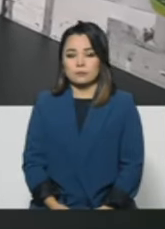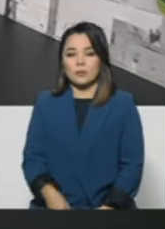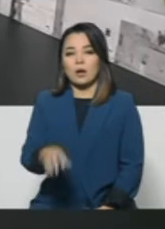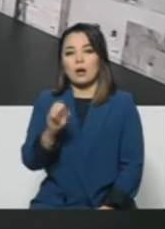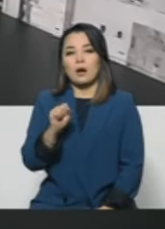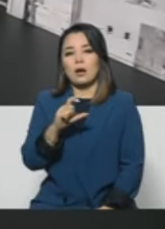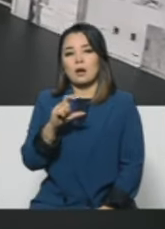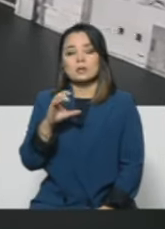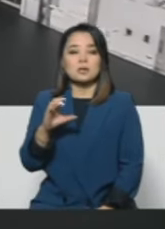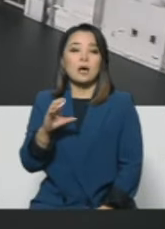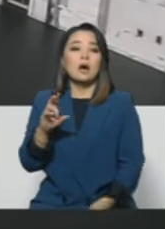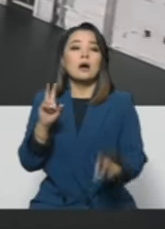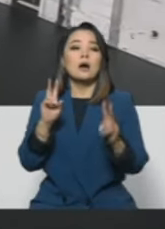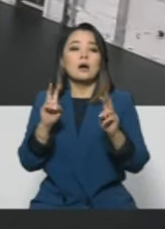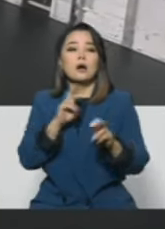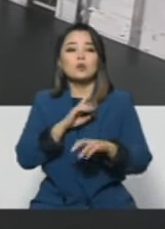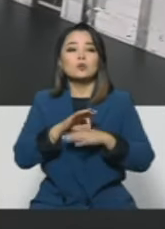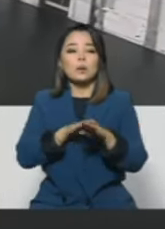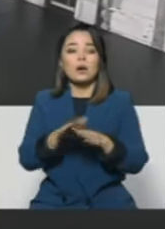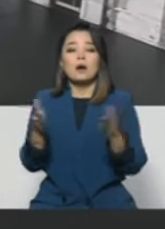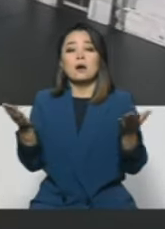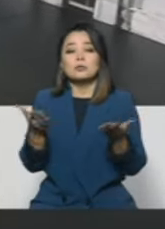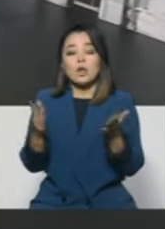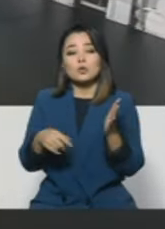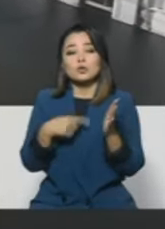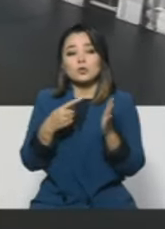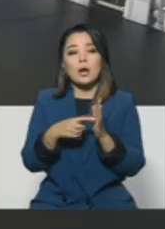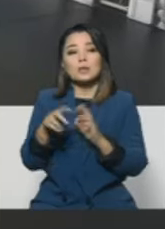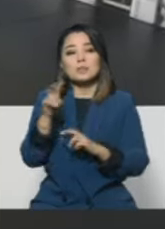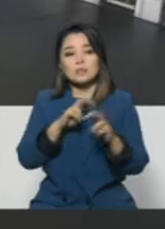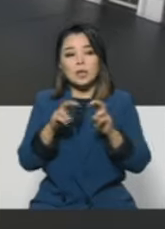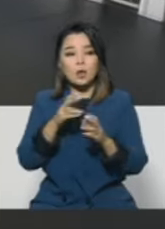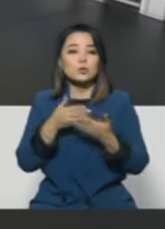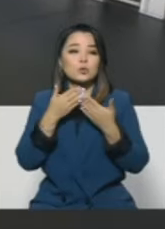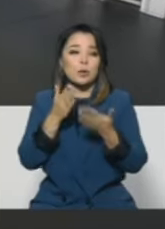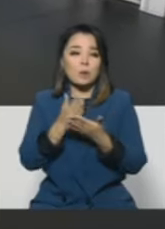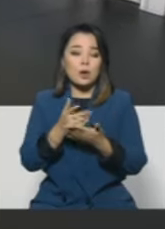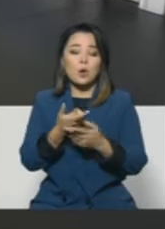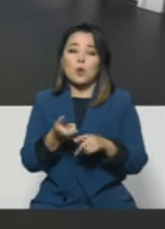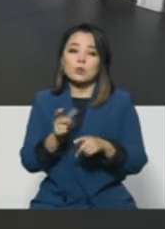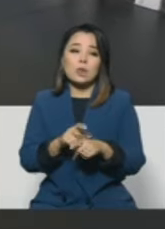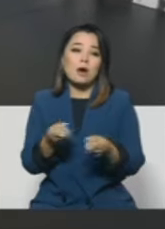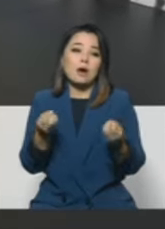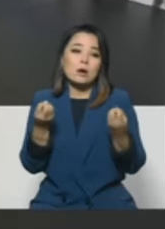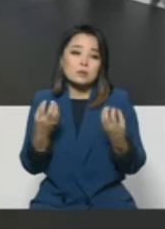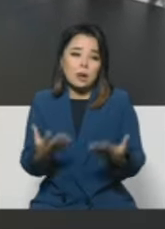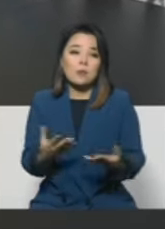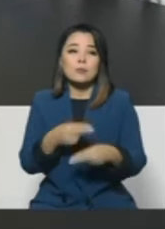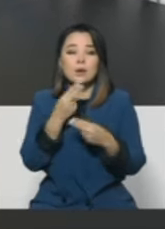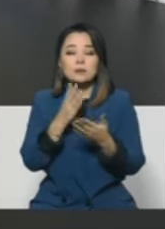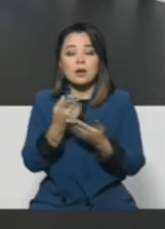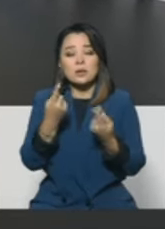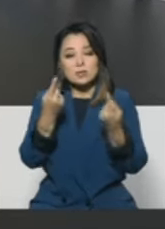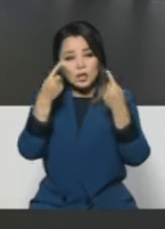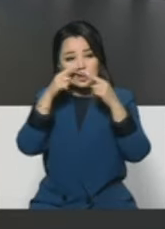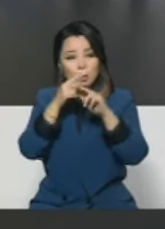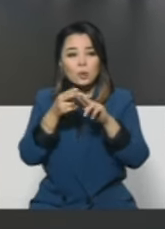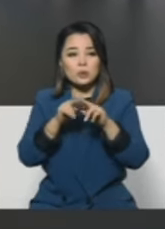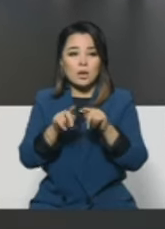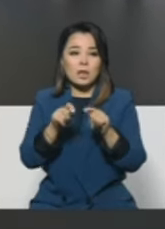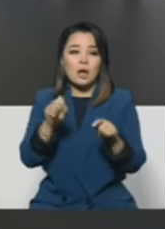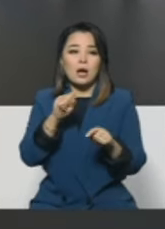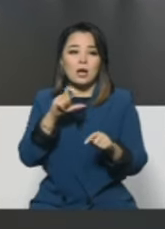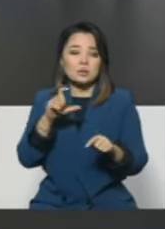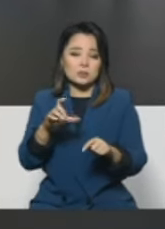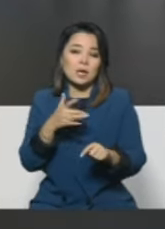АЭС қалай жұмыс істейді? Бұл жолы осы сұраққа жауап іздеуге талпындық. Өте қарапайым қайырсақ, бір технологиясы мынадай.